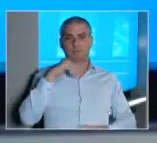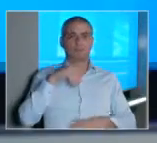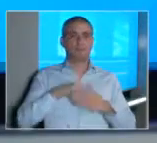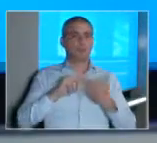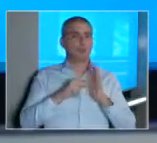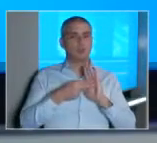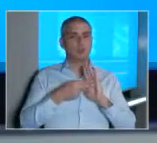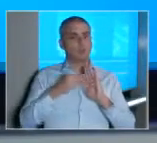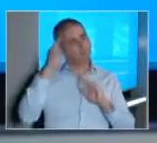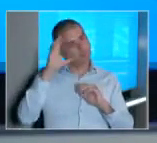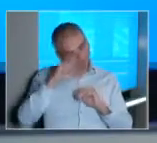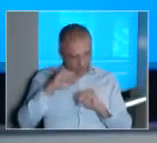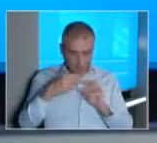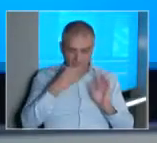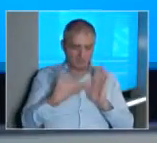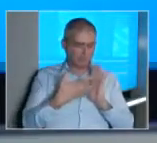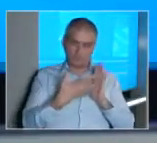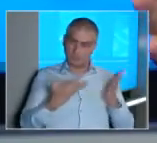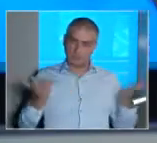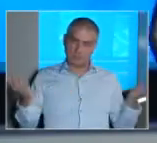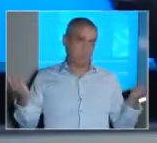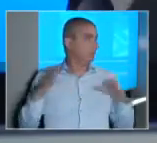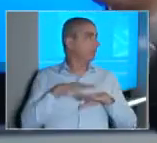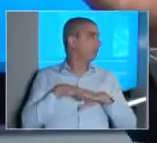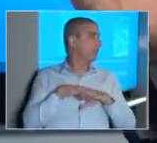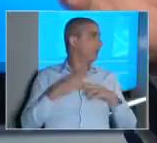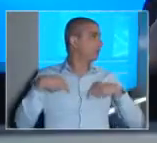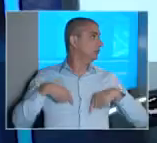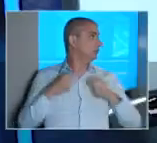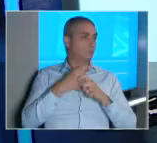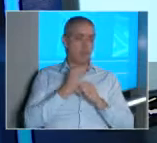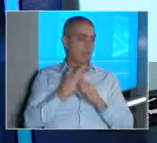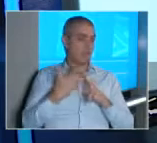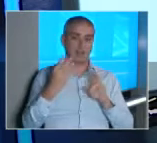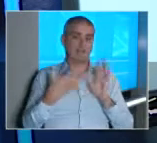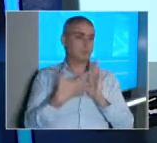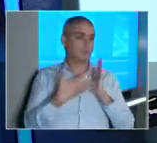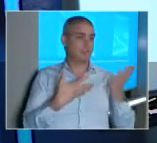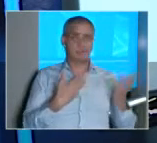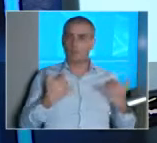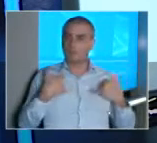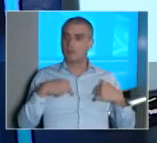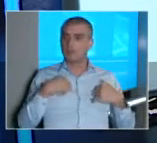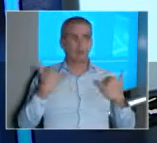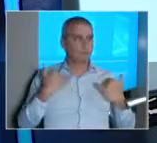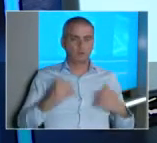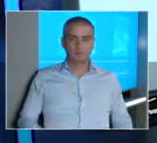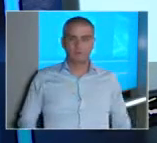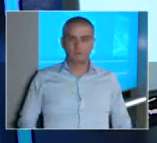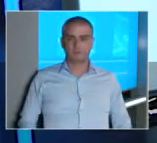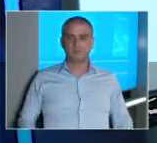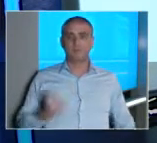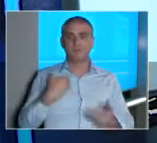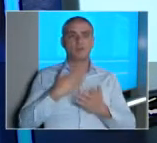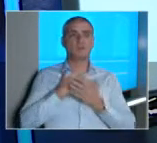בתוכניות שההנחת יסוד הוא לפי הסקרים היום. סליחה, שמות המפלגה שלך עובד רק לפי סקרים. אנחנו עכשיו... נתניהו לא עובד לפי סקרים? במהלך